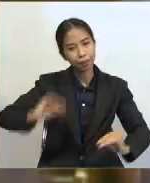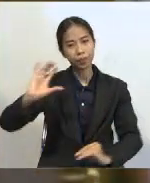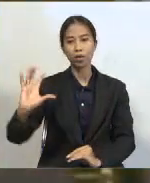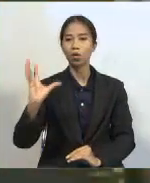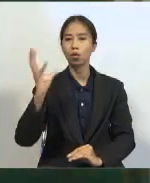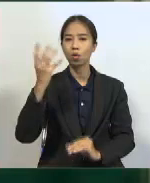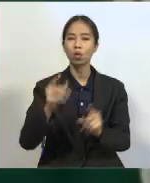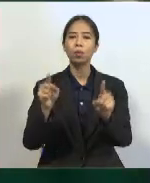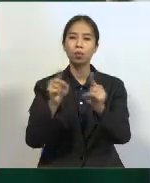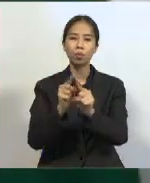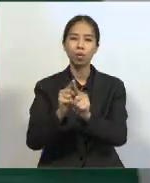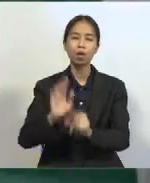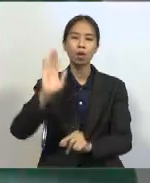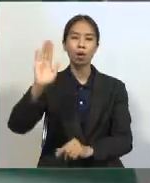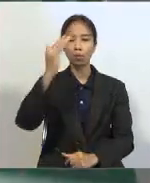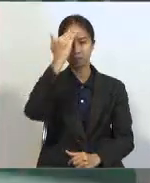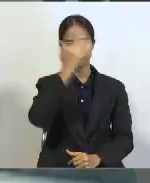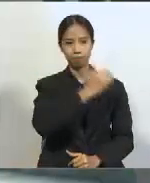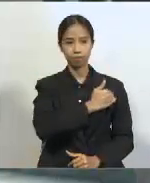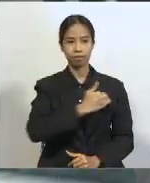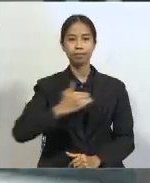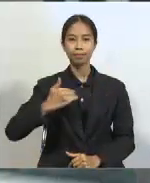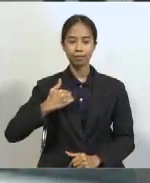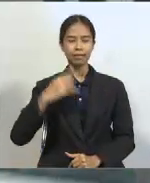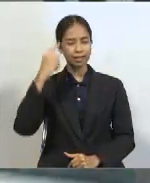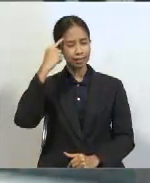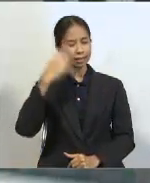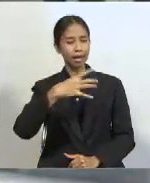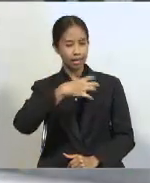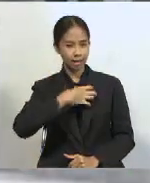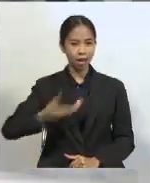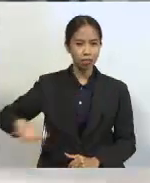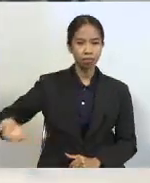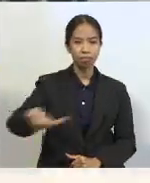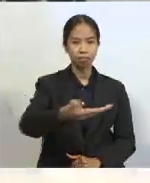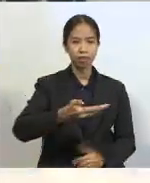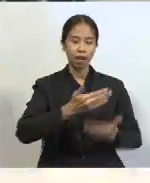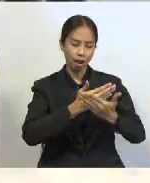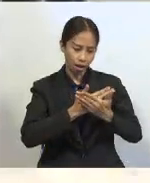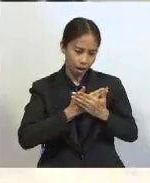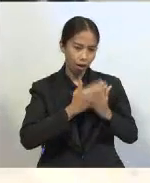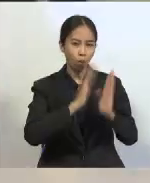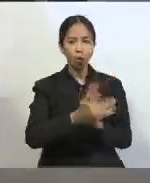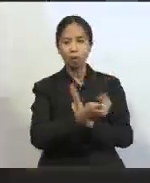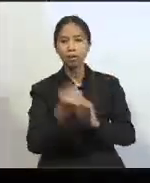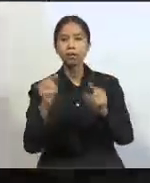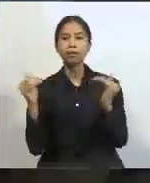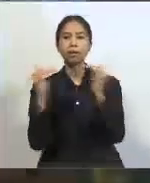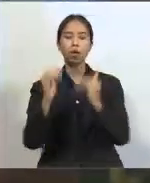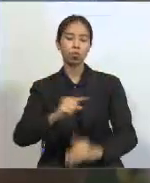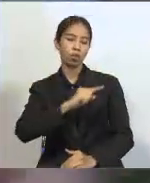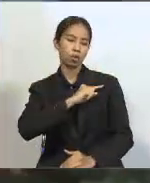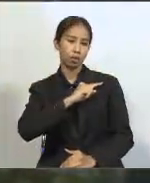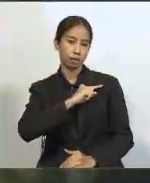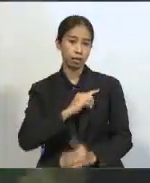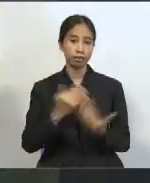เหมือนดังพระประสงค์ของพระเจ้าที่ให้ทุกคนรักเพื่อนบ้านเหมือนรักตัวเองคุณพ่ออ